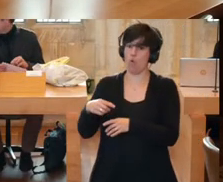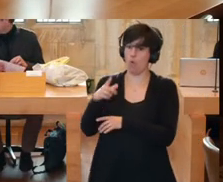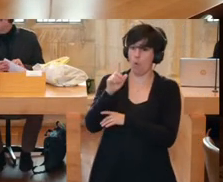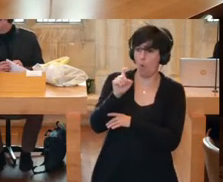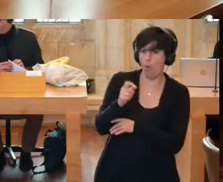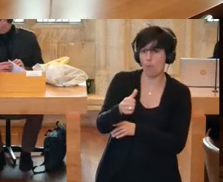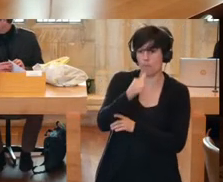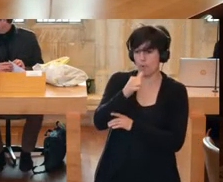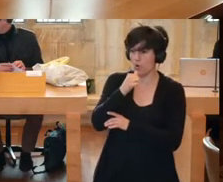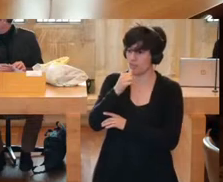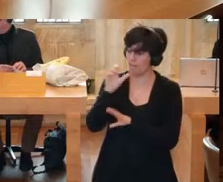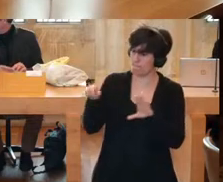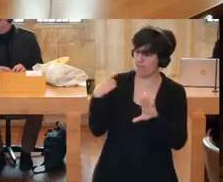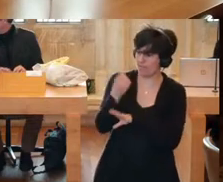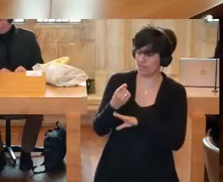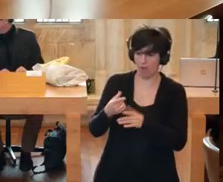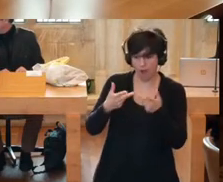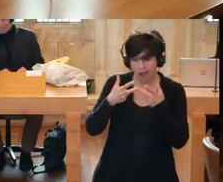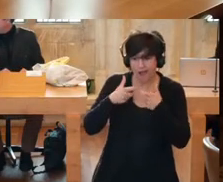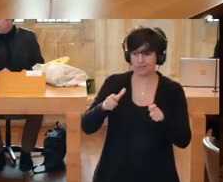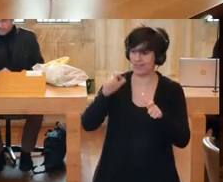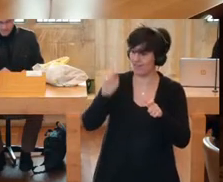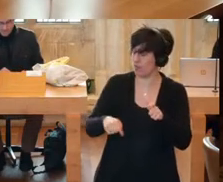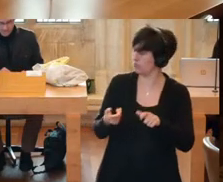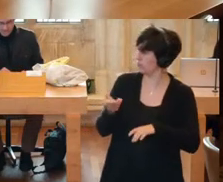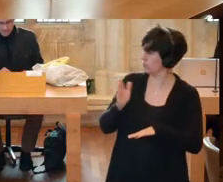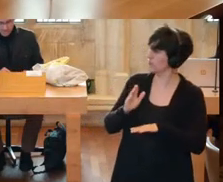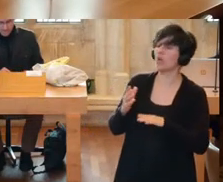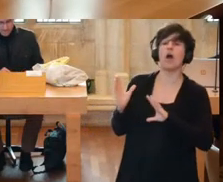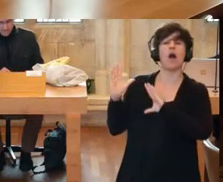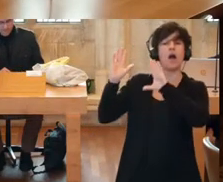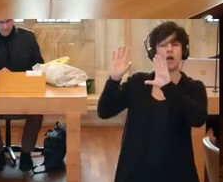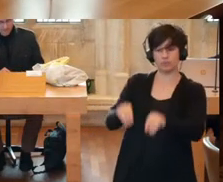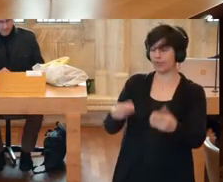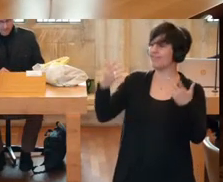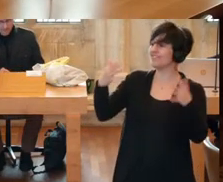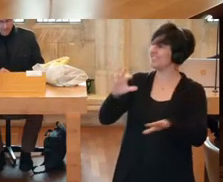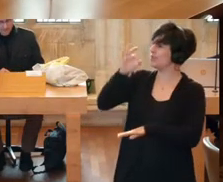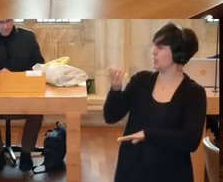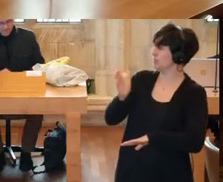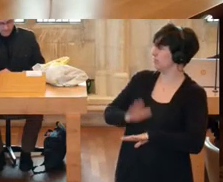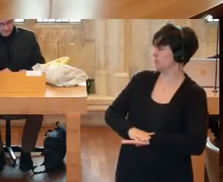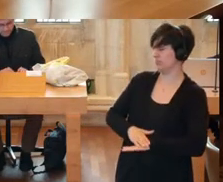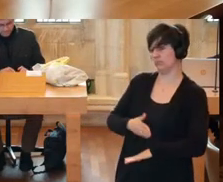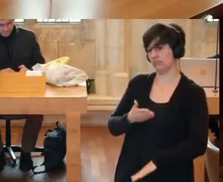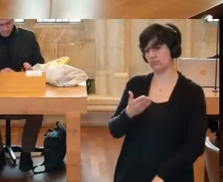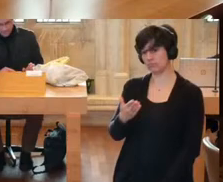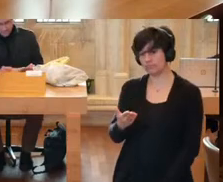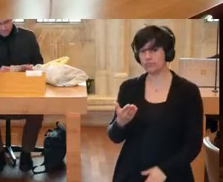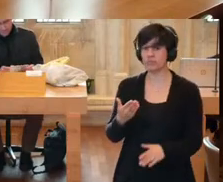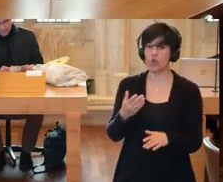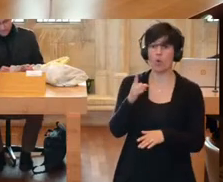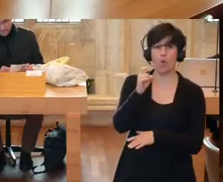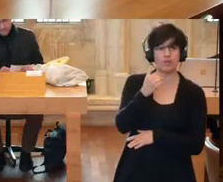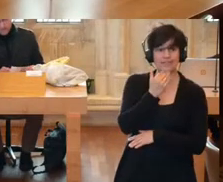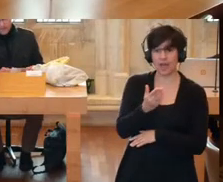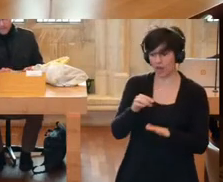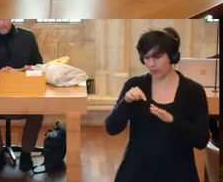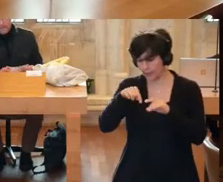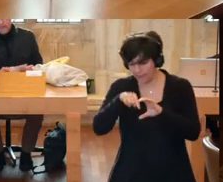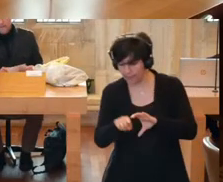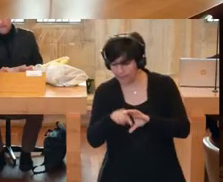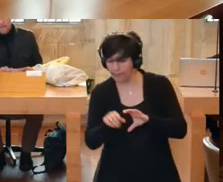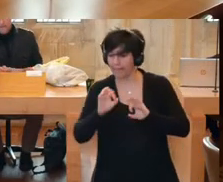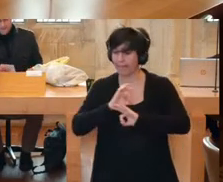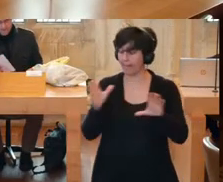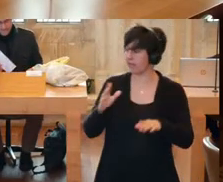l'eau potable permanent. Celui-ci est désormais en place, mais malheureusement, sans aucune évacuation, ce point d'eau